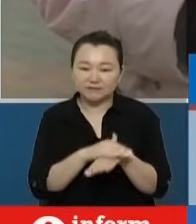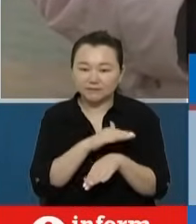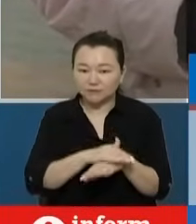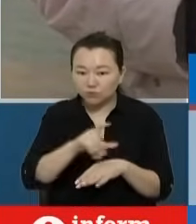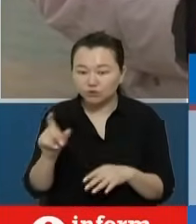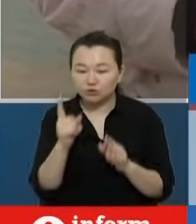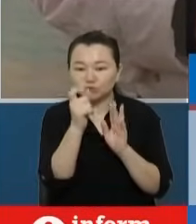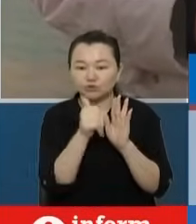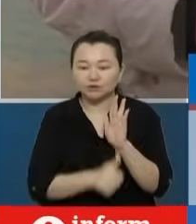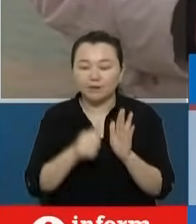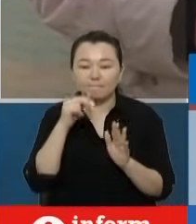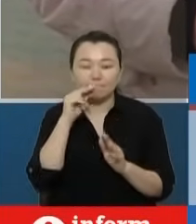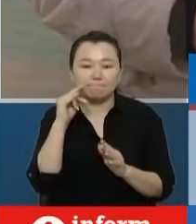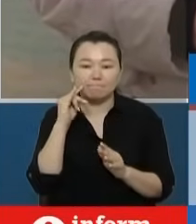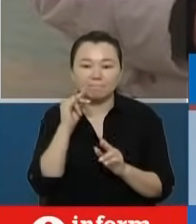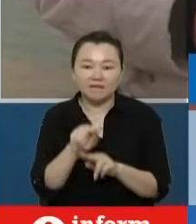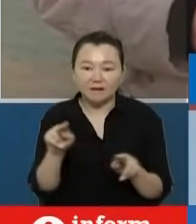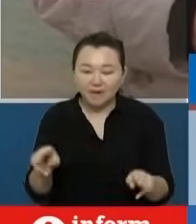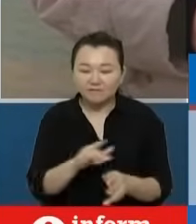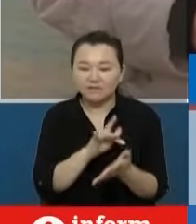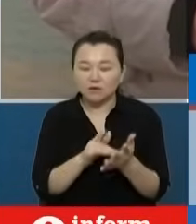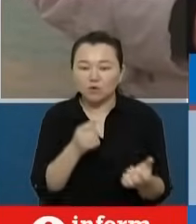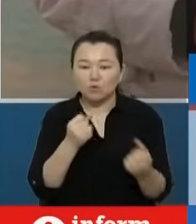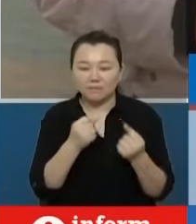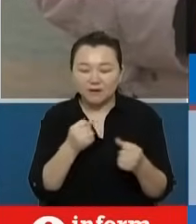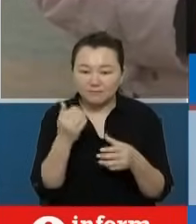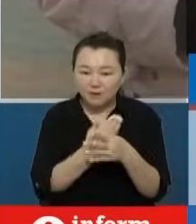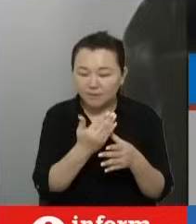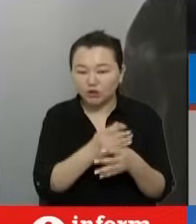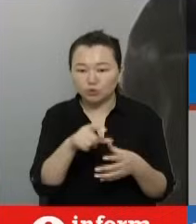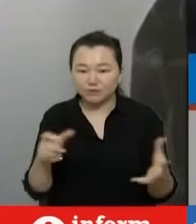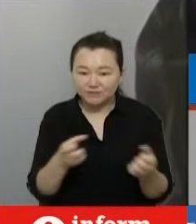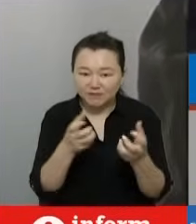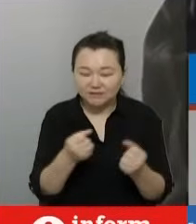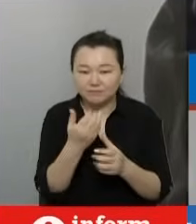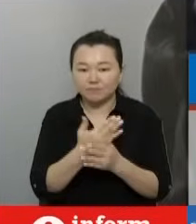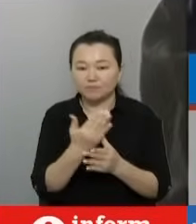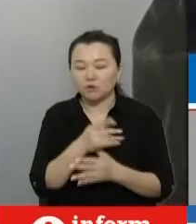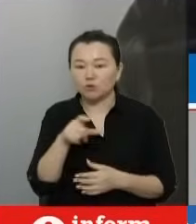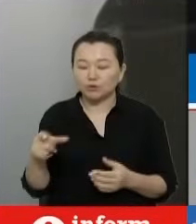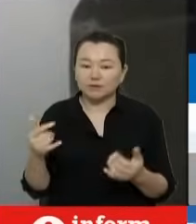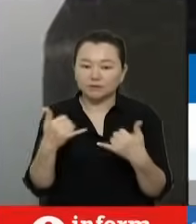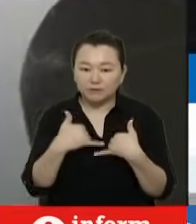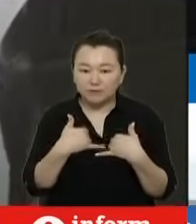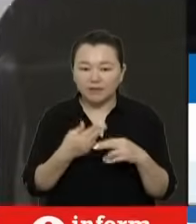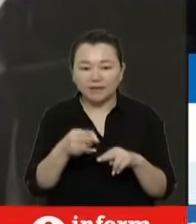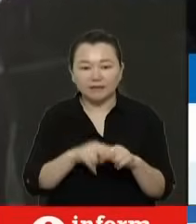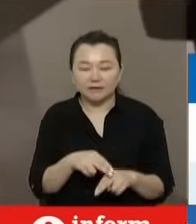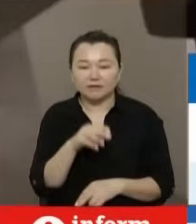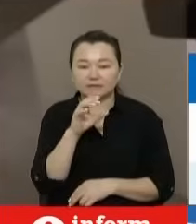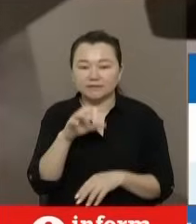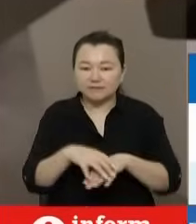в Петропавловске. Они помогают укреплять дамбы, эвакуировать людей. Люди нас обеспечили это